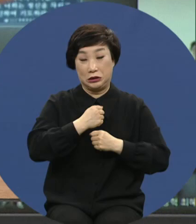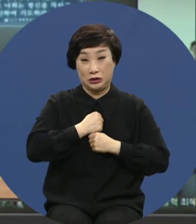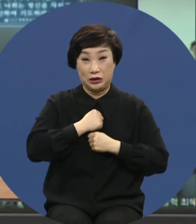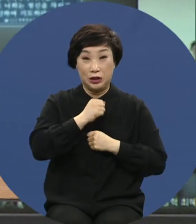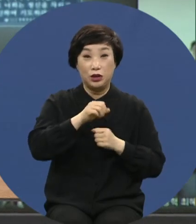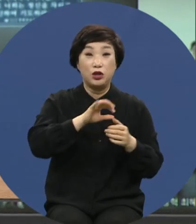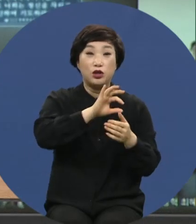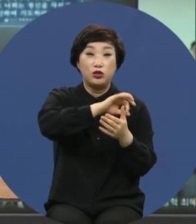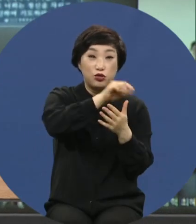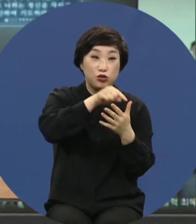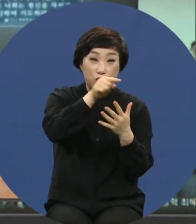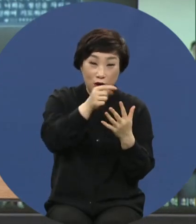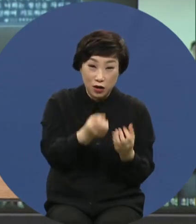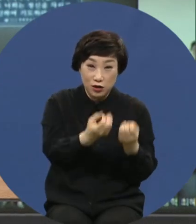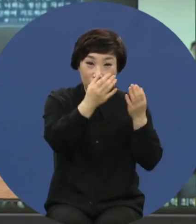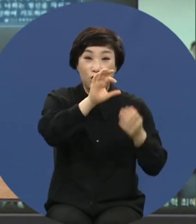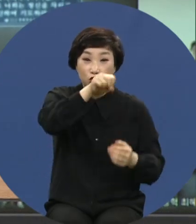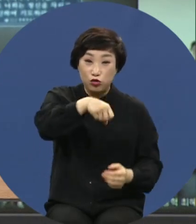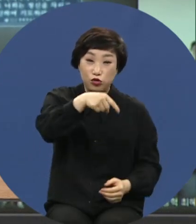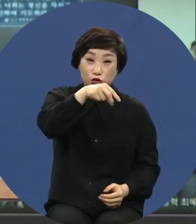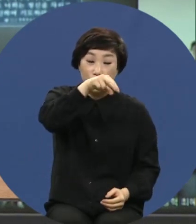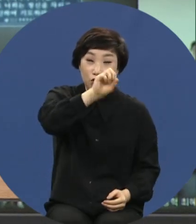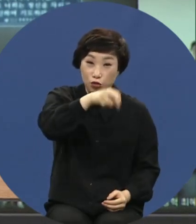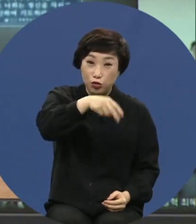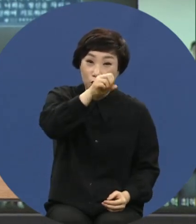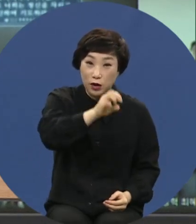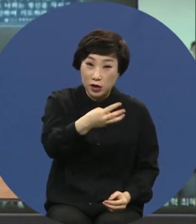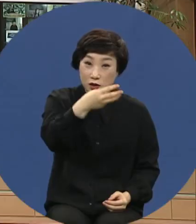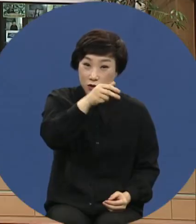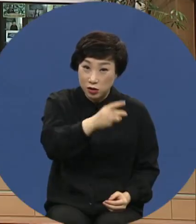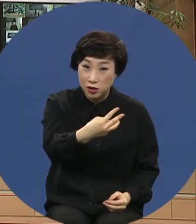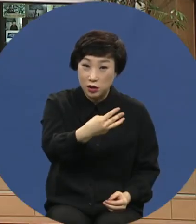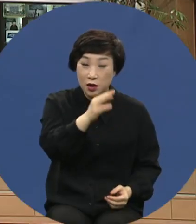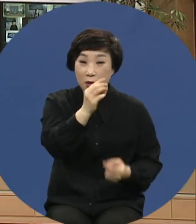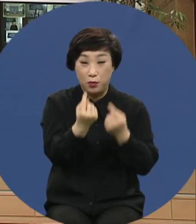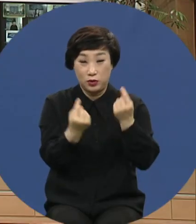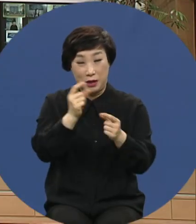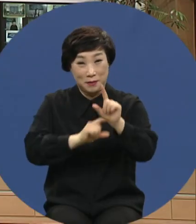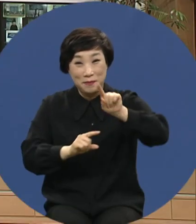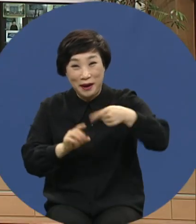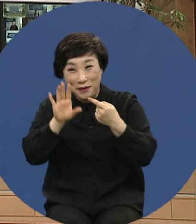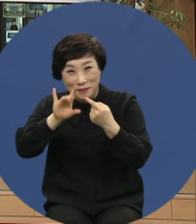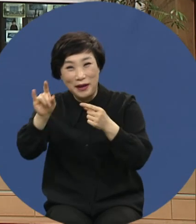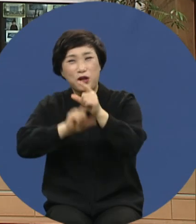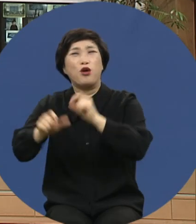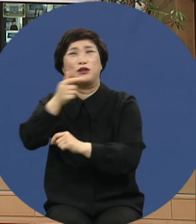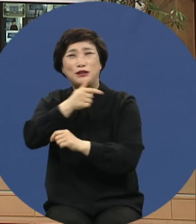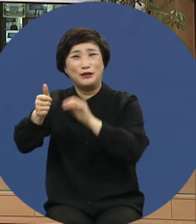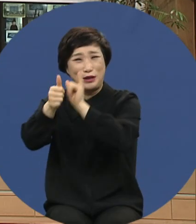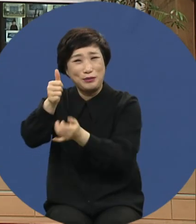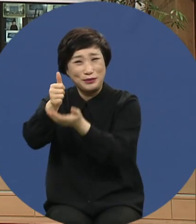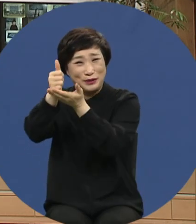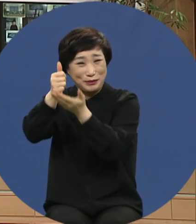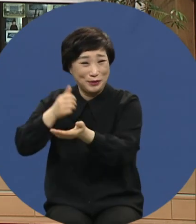지키는 유월절보다 100배 큰 섬김이 있기를 주님의 이름으로 축원합니다.